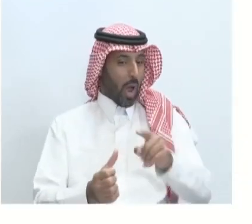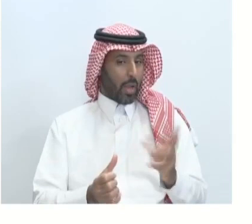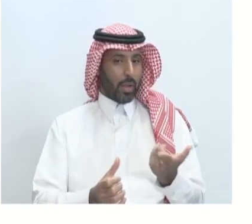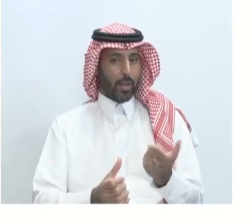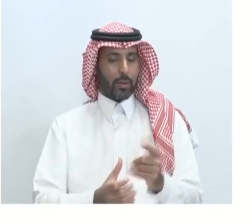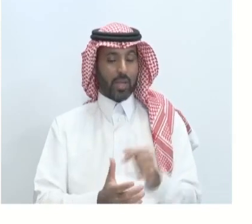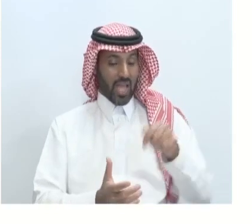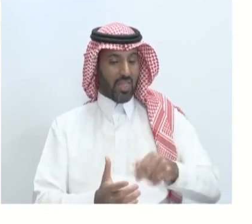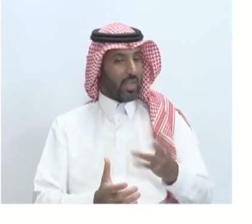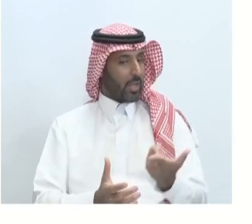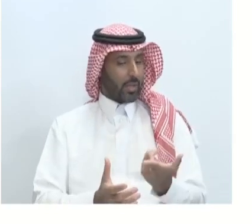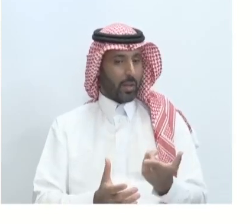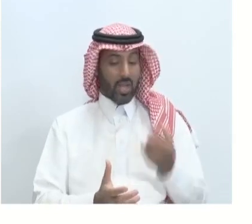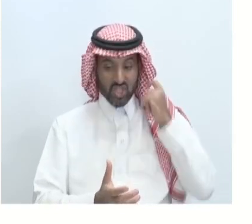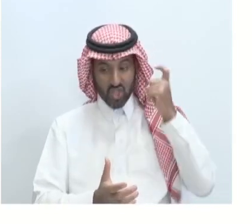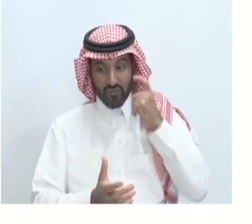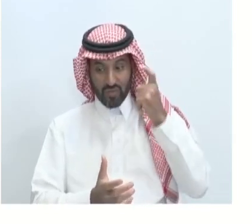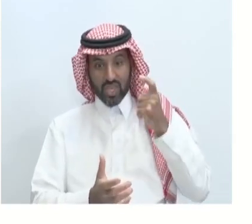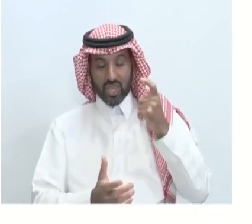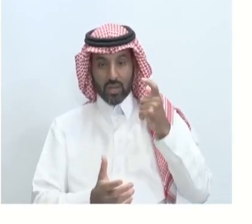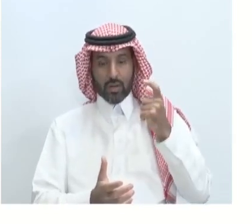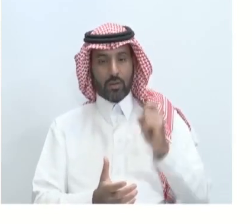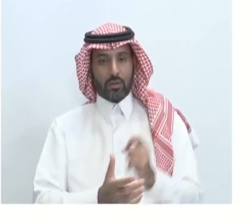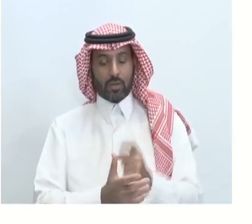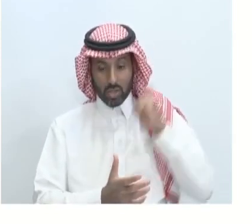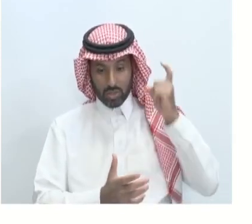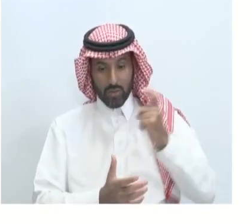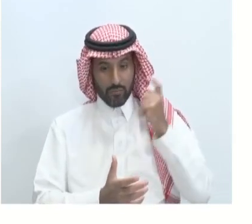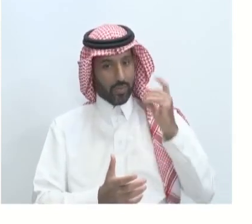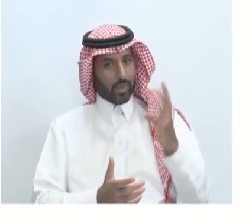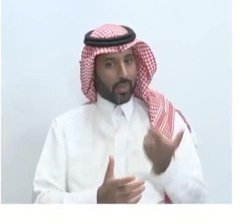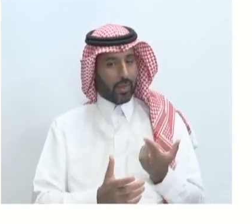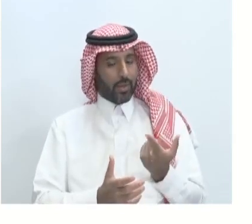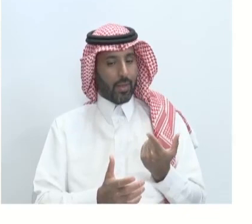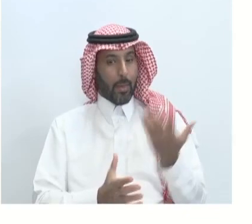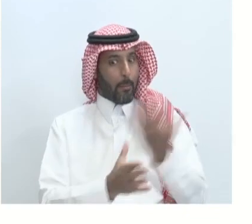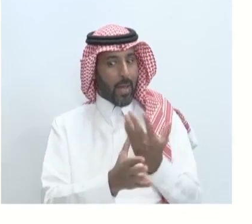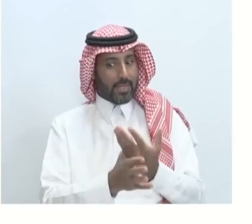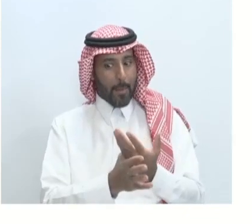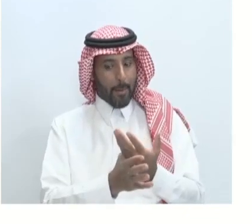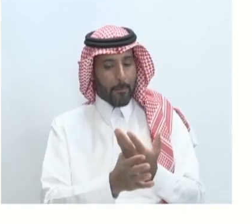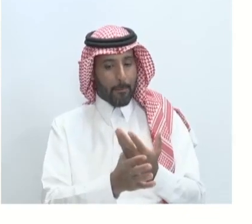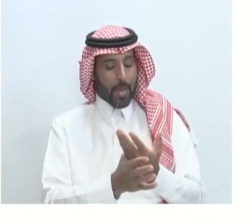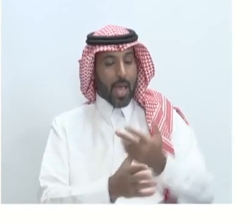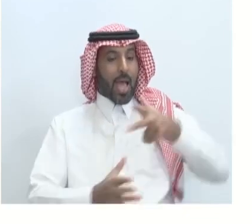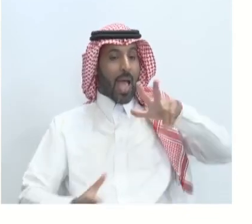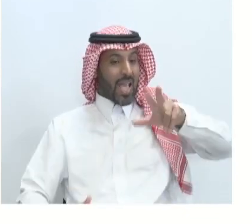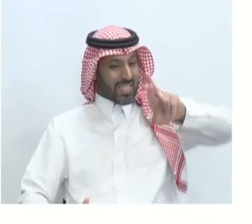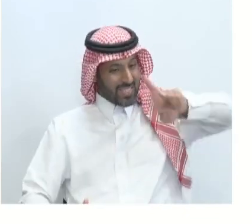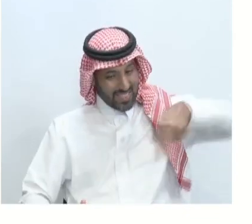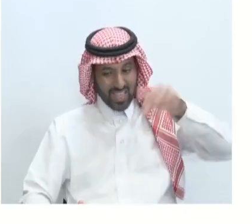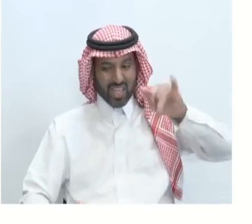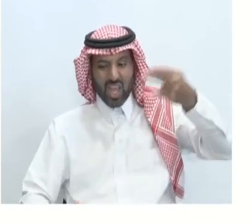لهذا اليوم للتفكير عزيزي الطالب عزيزتي الطالبه ما سبب الزيغ الكروي في